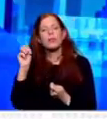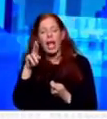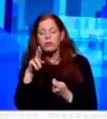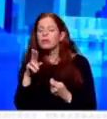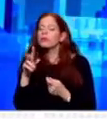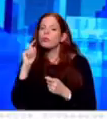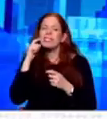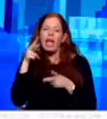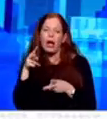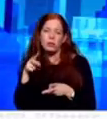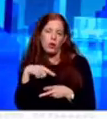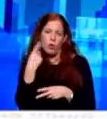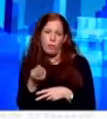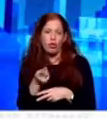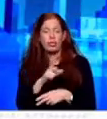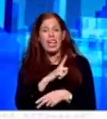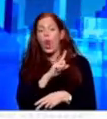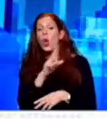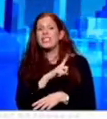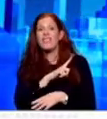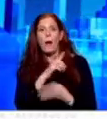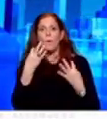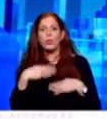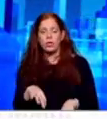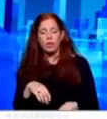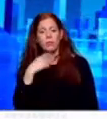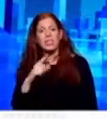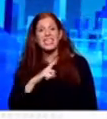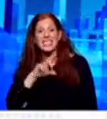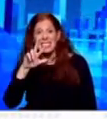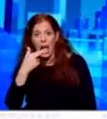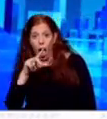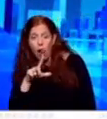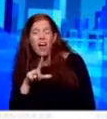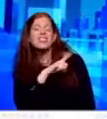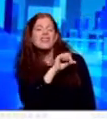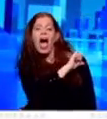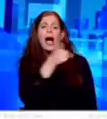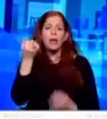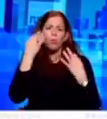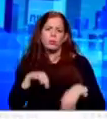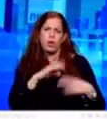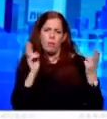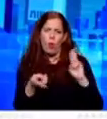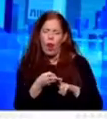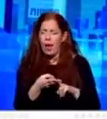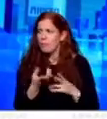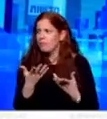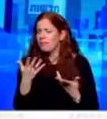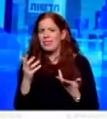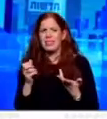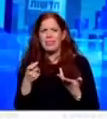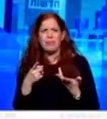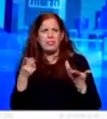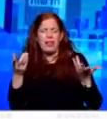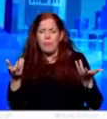זה, הוא אמר שצהל לא צבא מוסרי. אז עניתי לו שצהל זה הצבא הכי מוסרי ביותר בעולם, אם זה קרוזים,